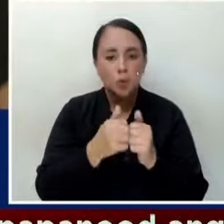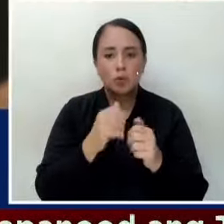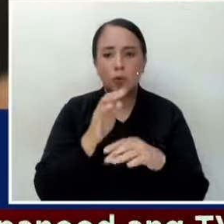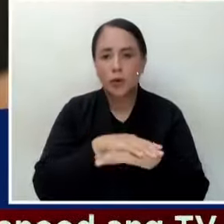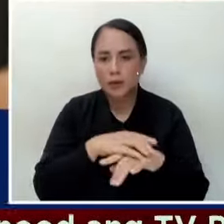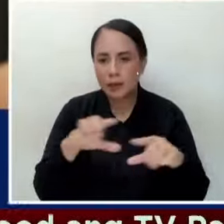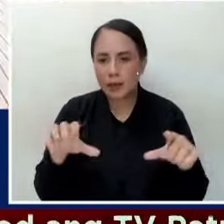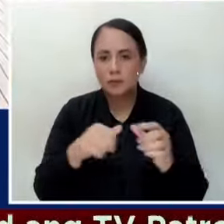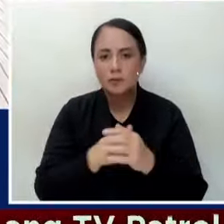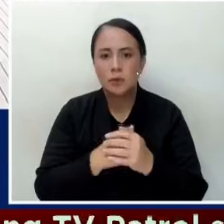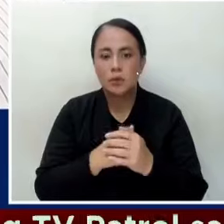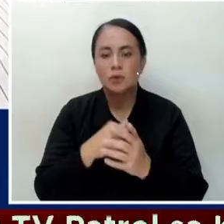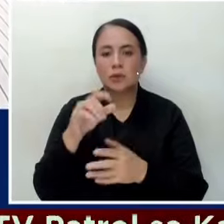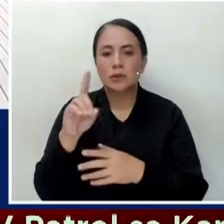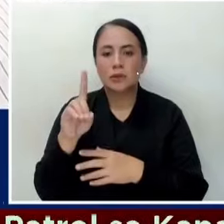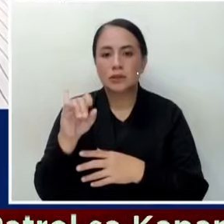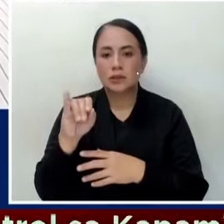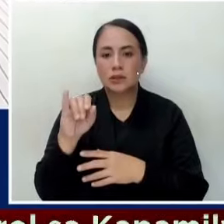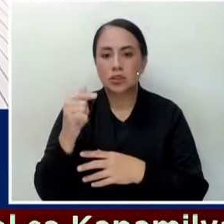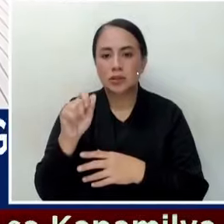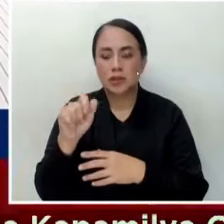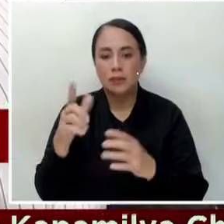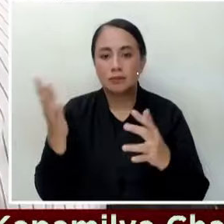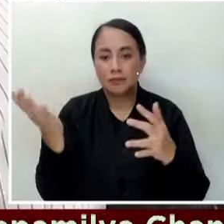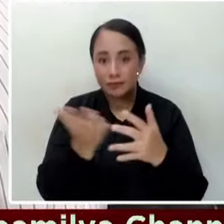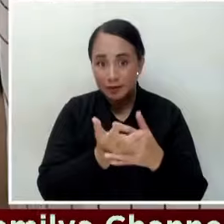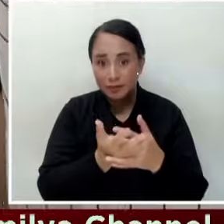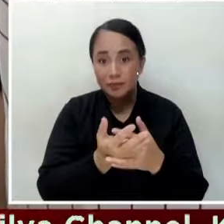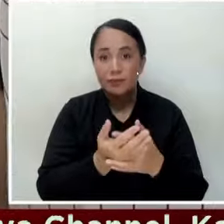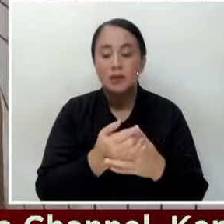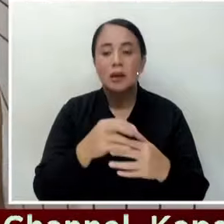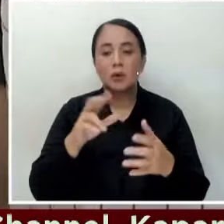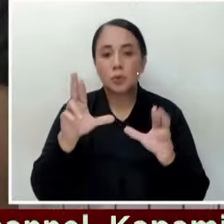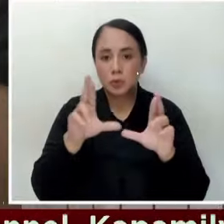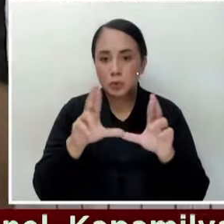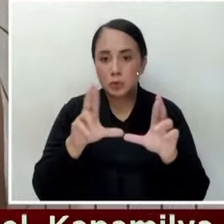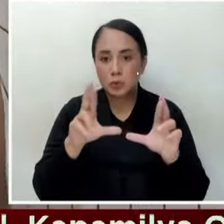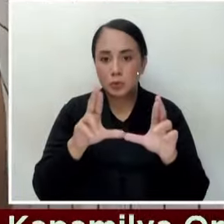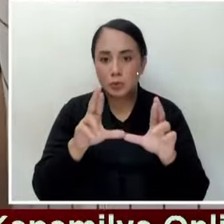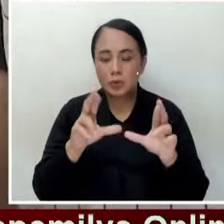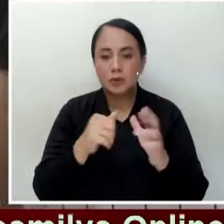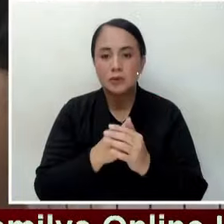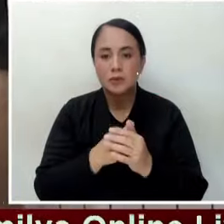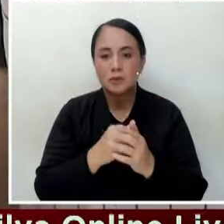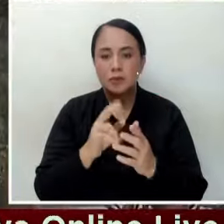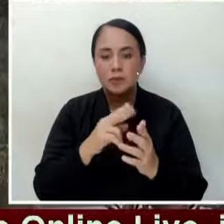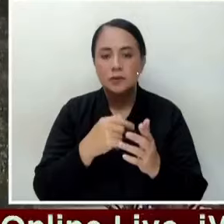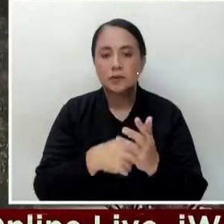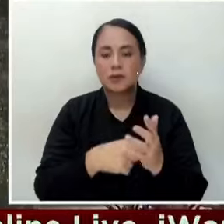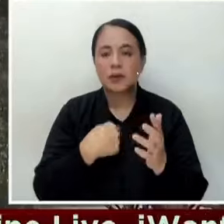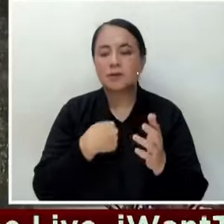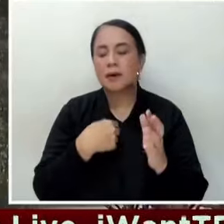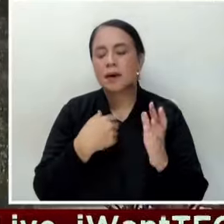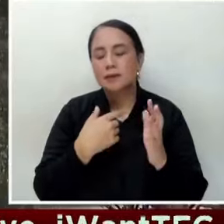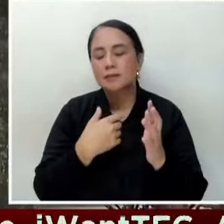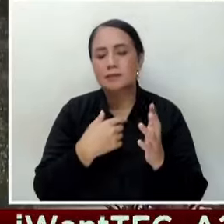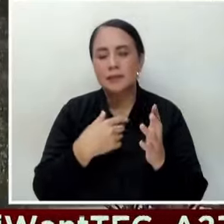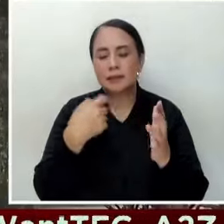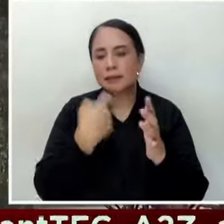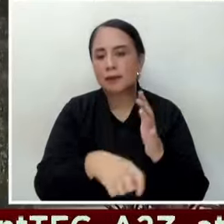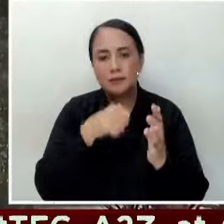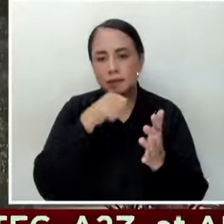o digital filing. Kasabay din ito ang agresibong paghabol sa tax evaders. Ron